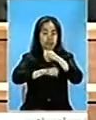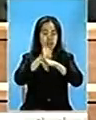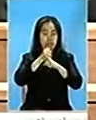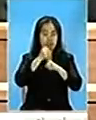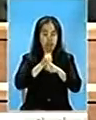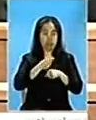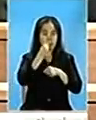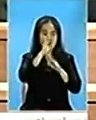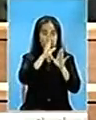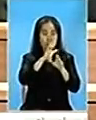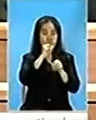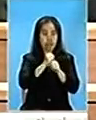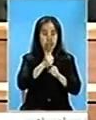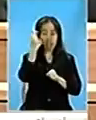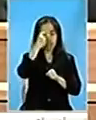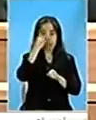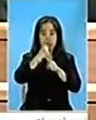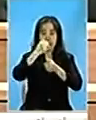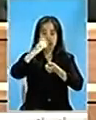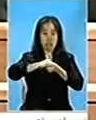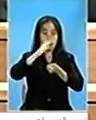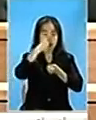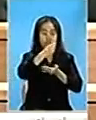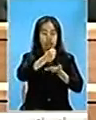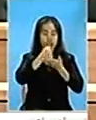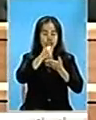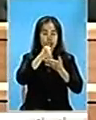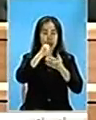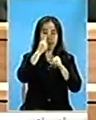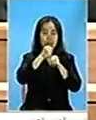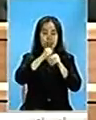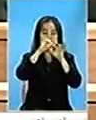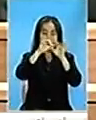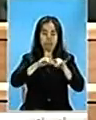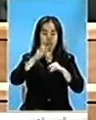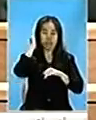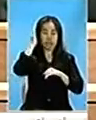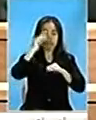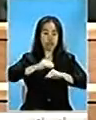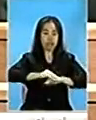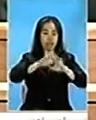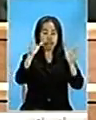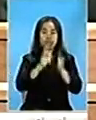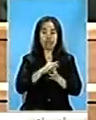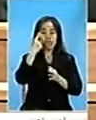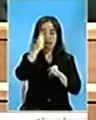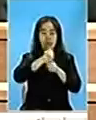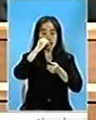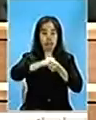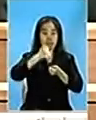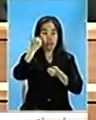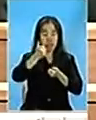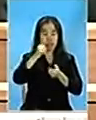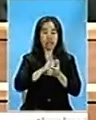ำดีครับหน่วยงานไหนแม่ความร่วมมือท่านช่วยทำท่านช่วยโฆษณาประชาสัมพันธ์หน่วยงานไหนที่ให้ความร่ว